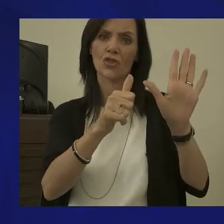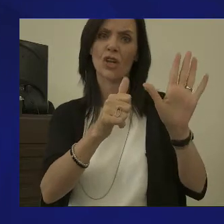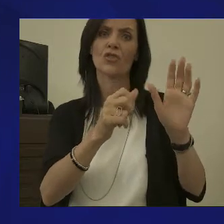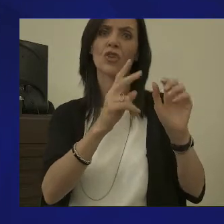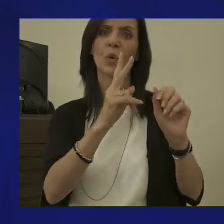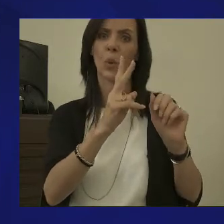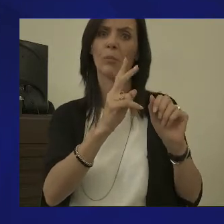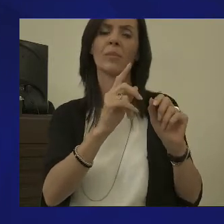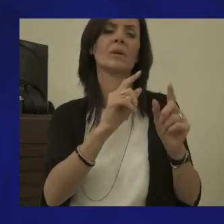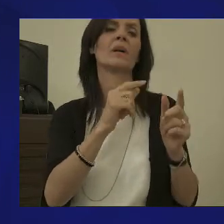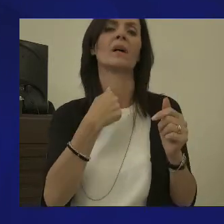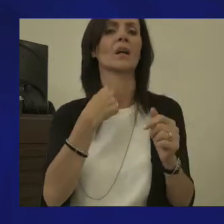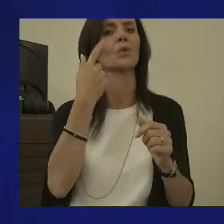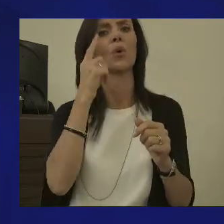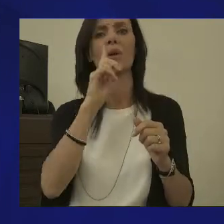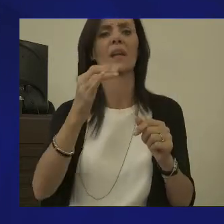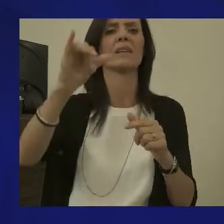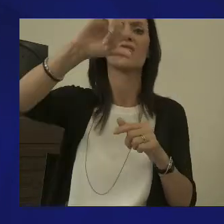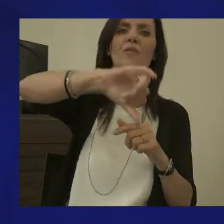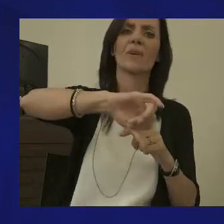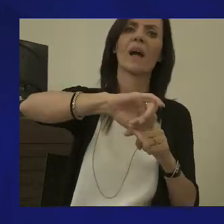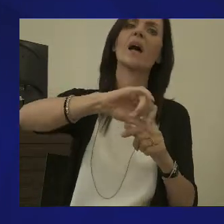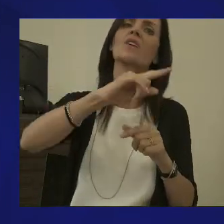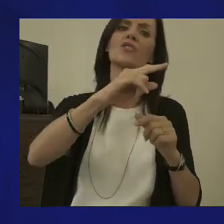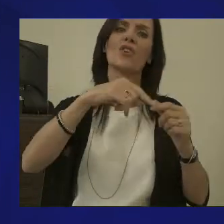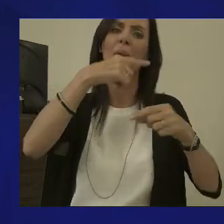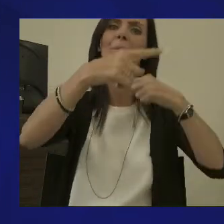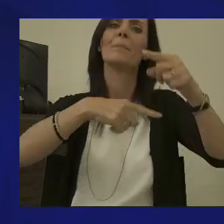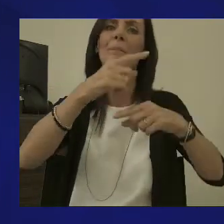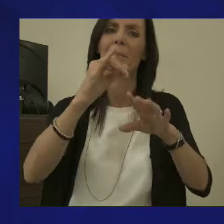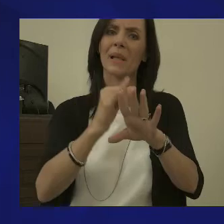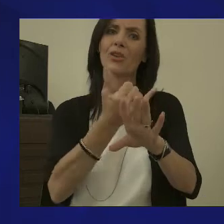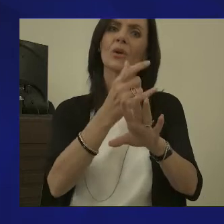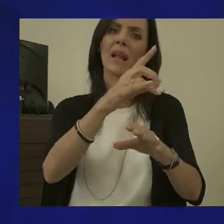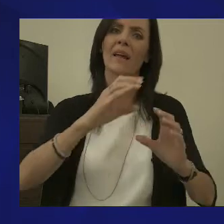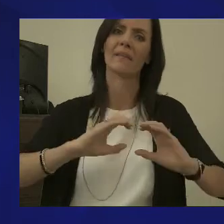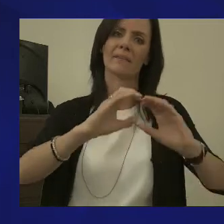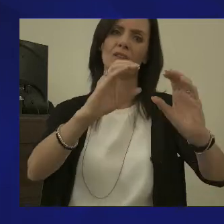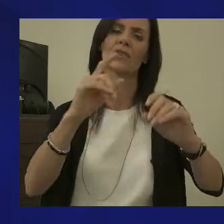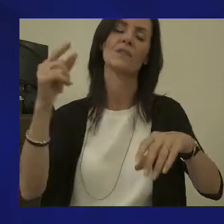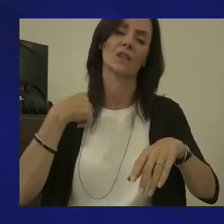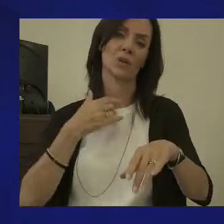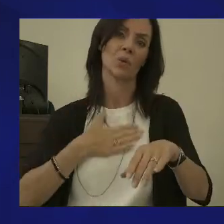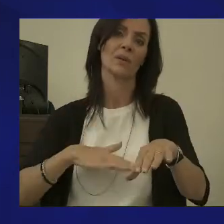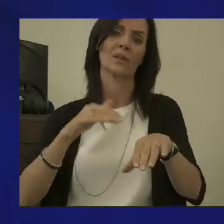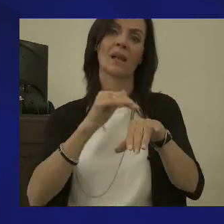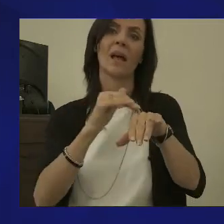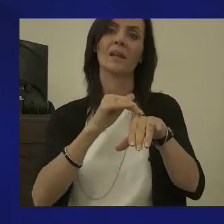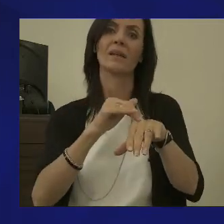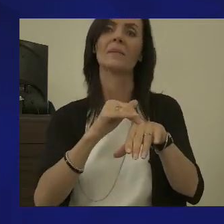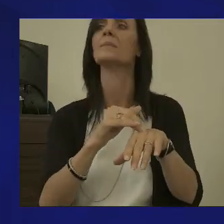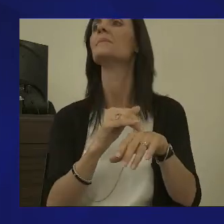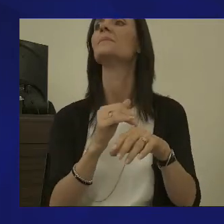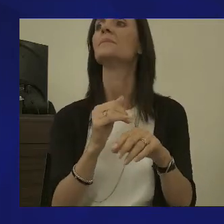בדרך הים ובכביש נחל גיבורים של השפיכה של ה... בטון על הכבישים. אני רק רוצה להעיר בקשר להערה של